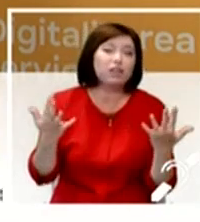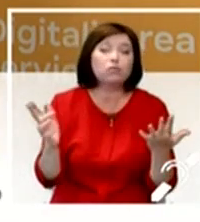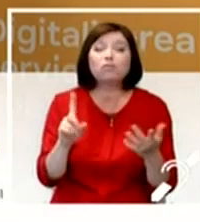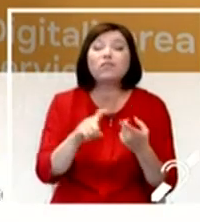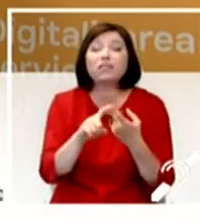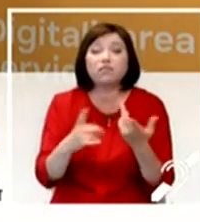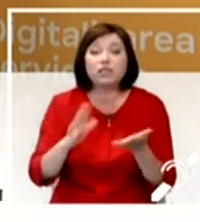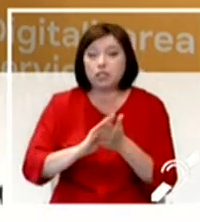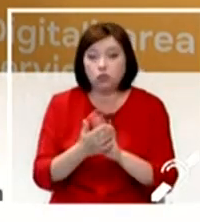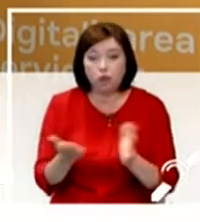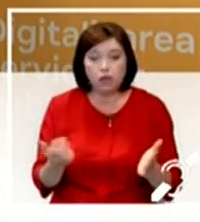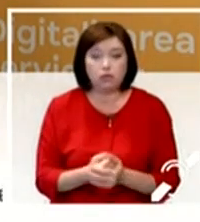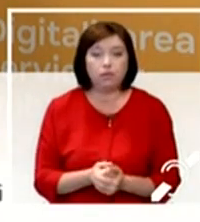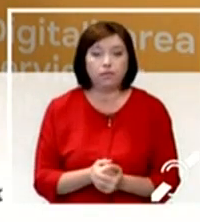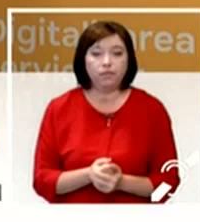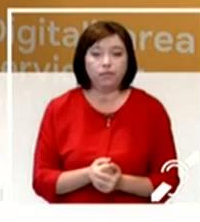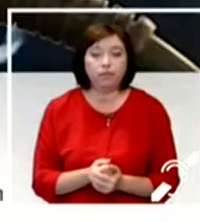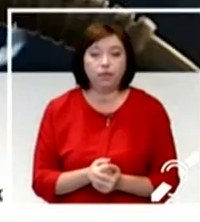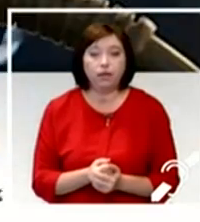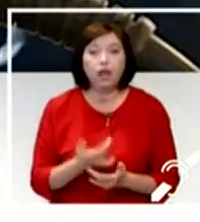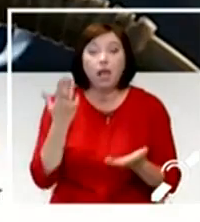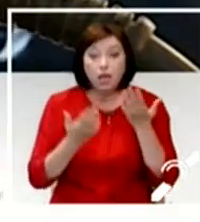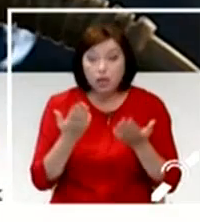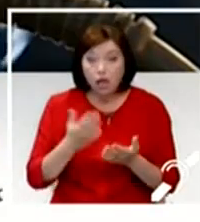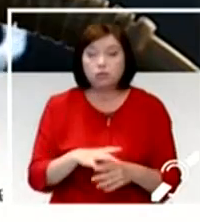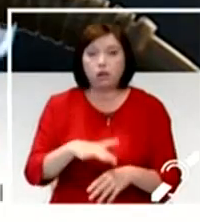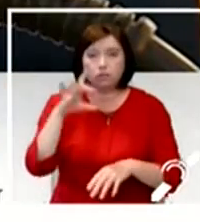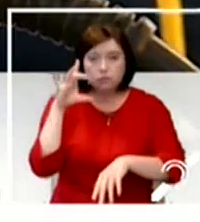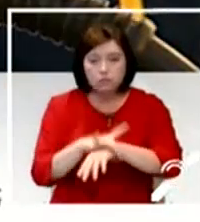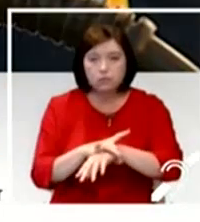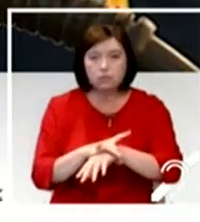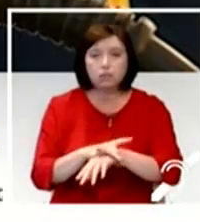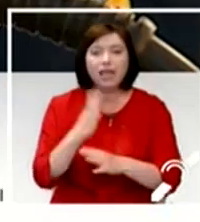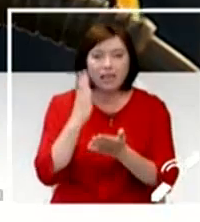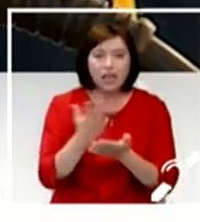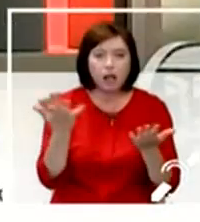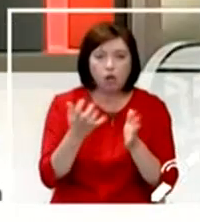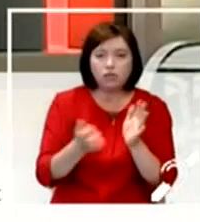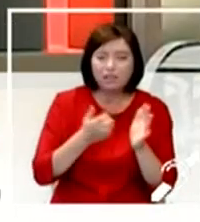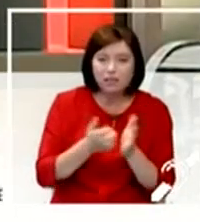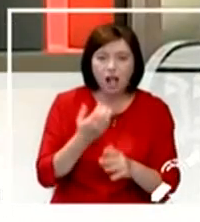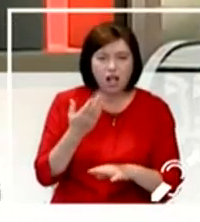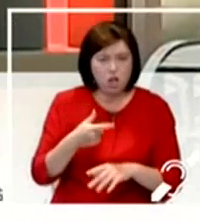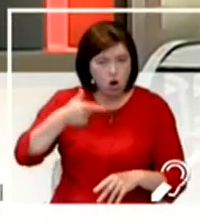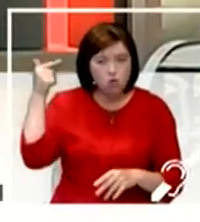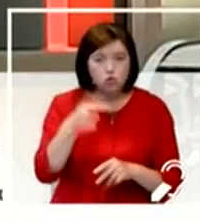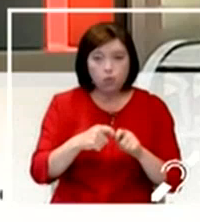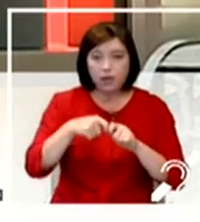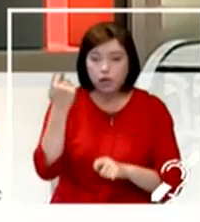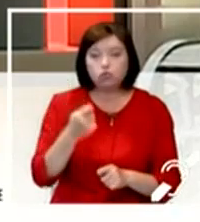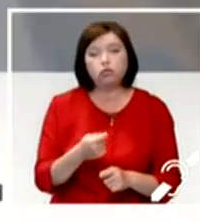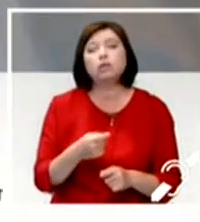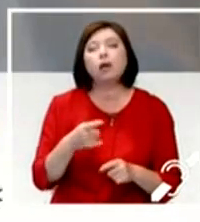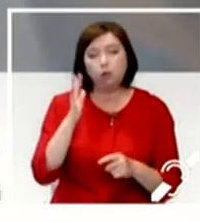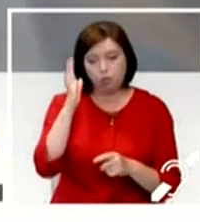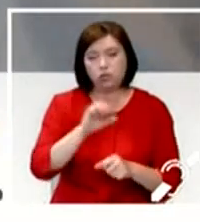solicita remedierea în regimul de urgență. Dacă vom găsi defecțiuni sau situații grave, cu siguranță